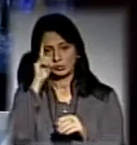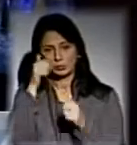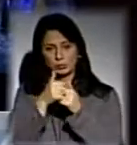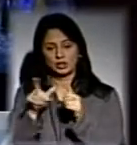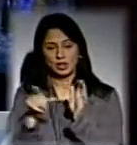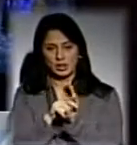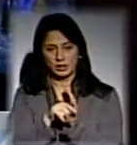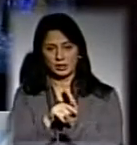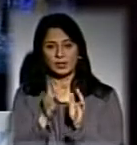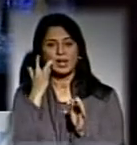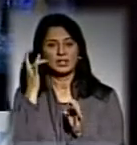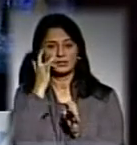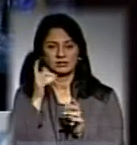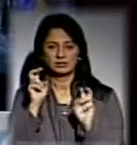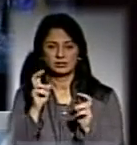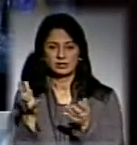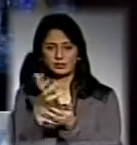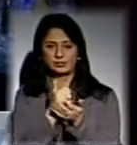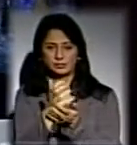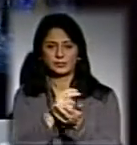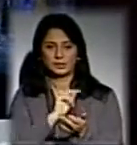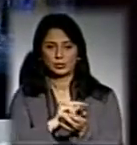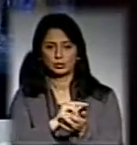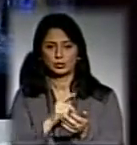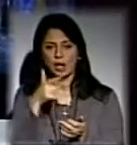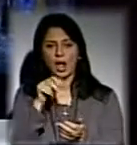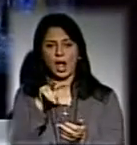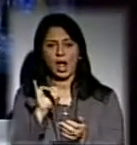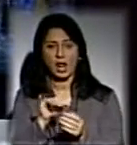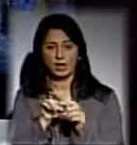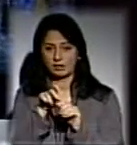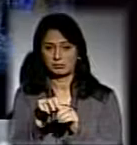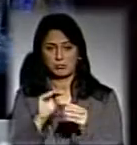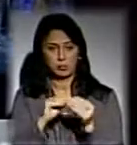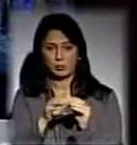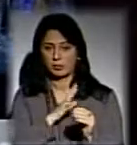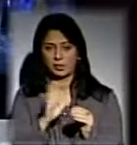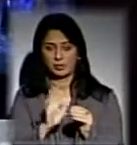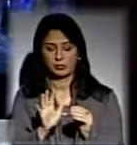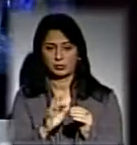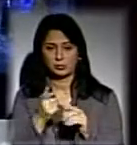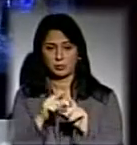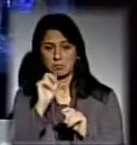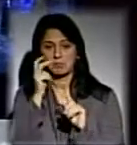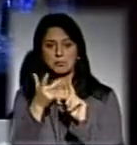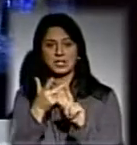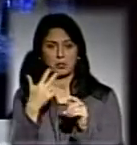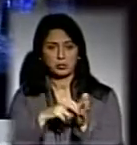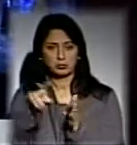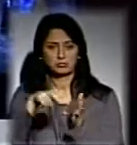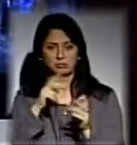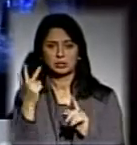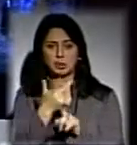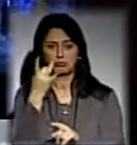ertat tkhilis თხილზე სამუშაოდ გალში გადასვლაზე არანაირი პრობლემა არ ექნებოდა, მე-13 იყო უკვე